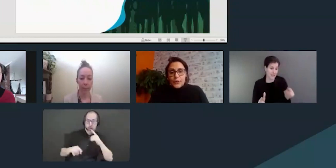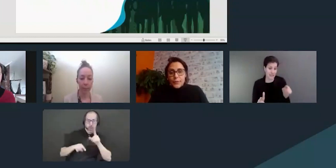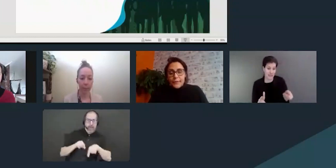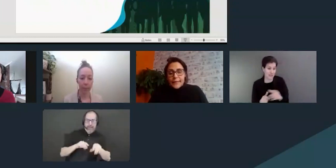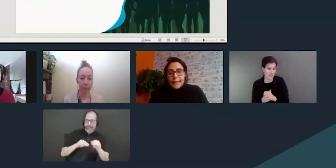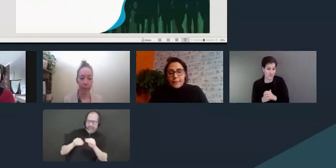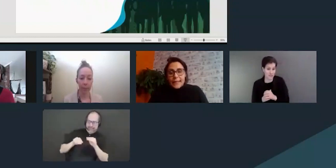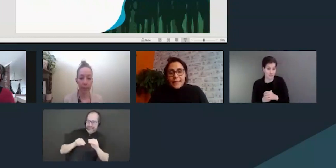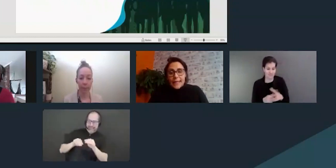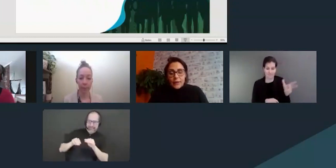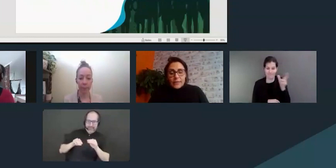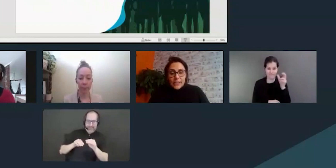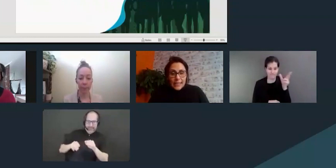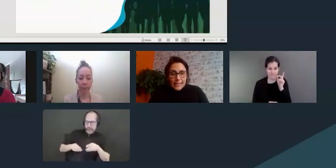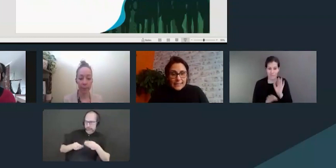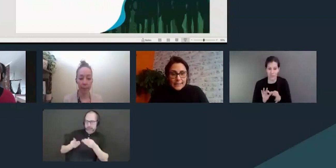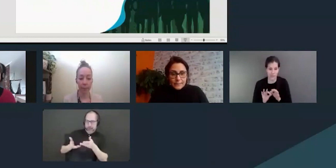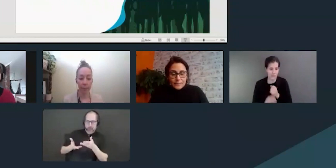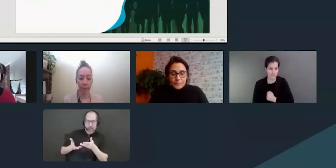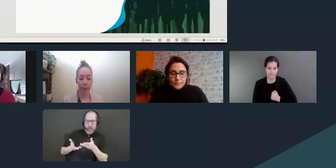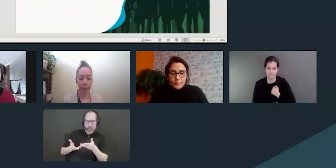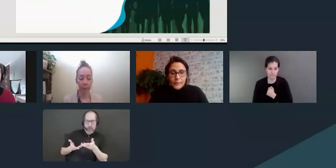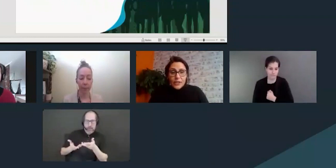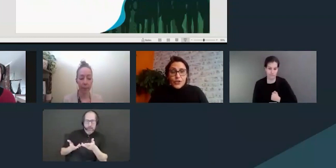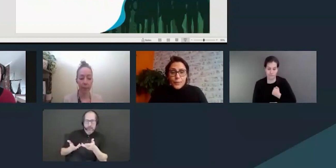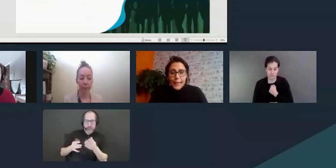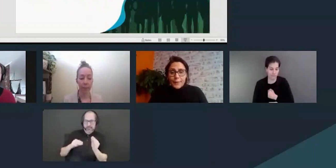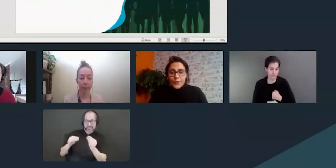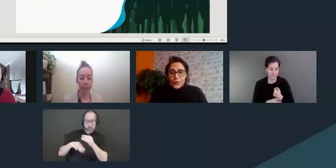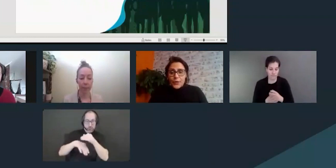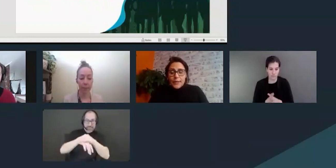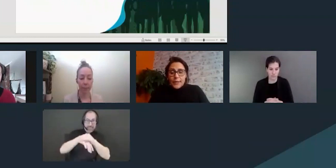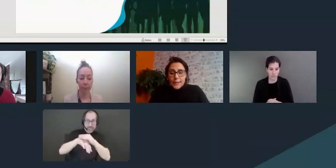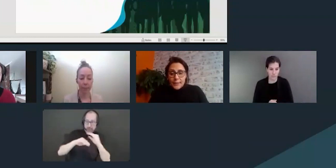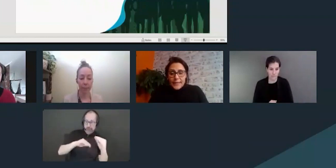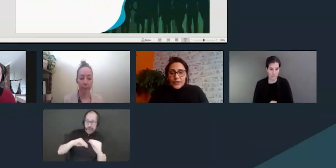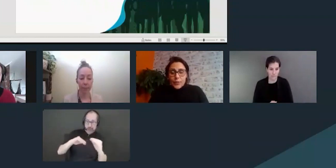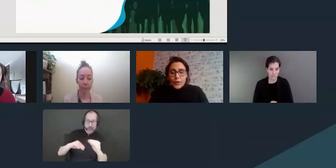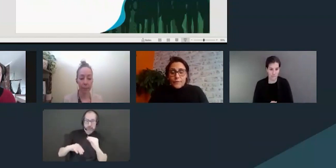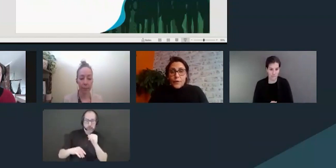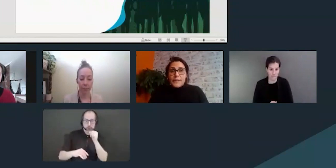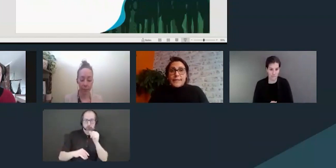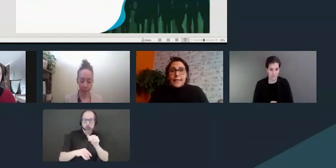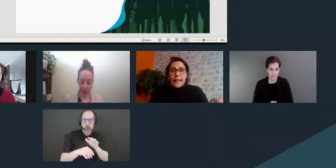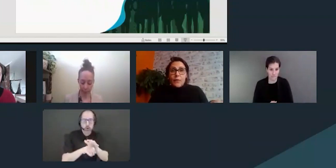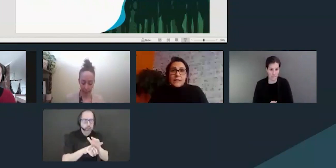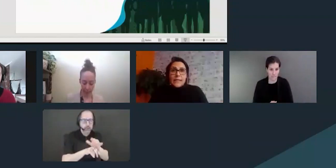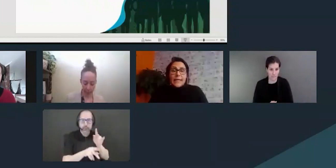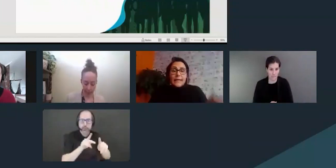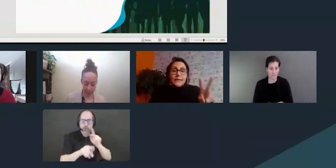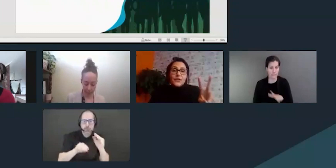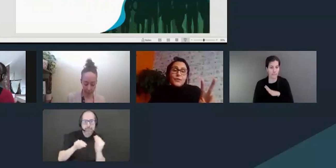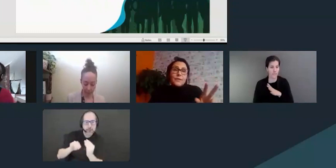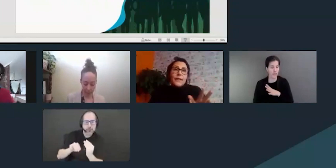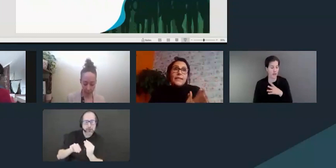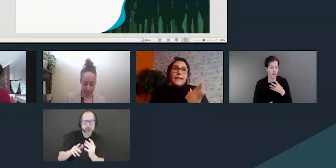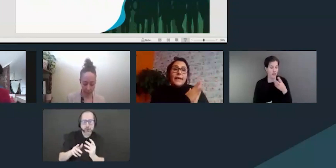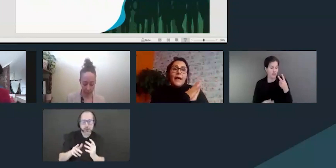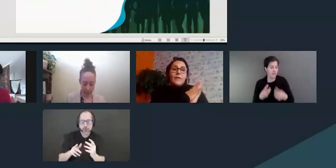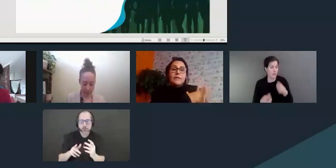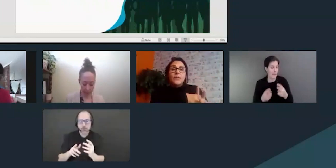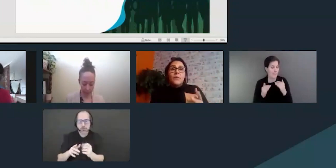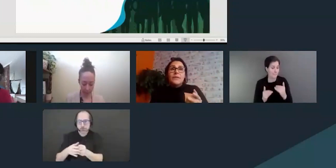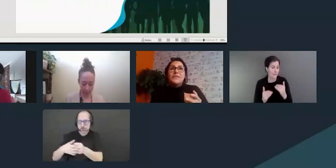immigrants, entre autres pour les cours d'anglais, pour être en mesure de leur donner, pour leur donner l'occasion